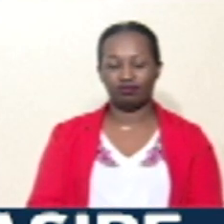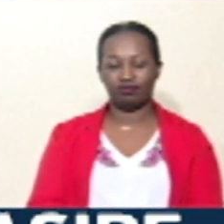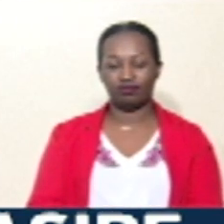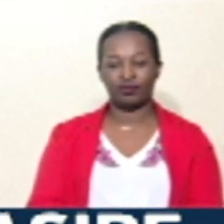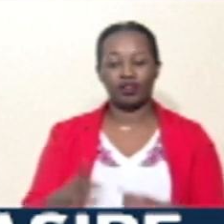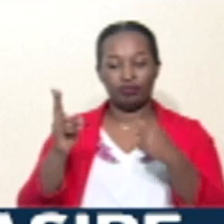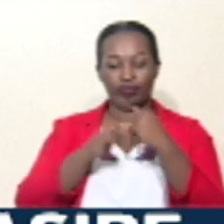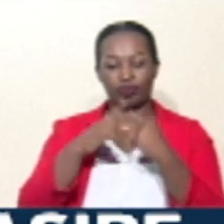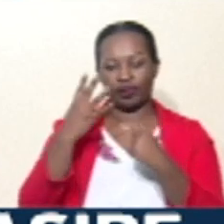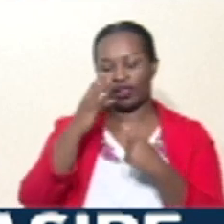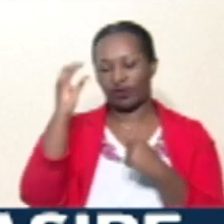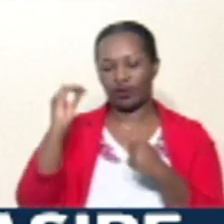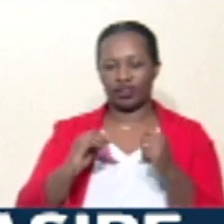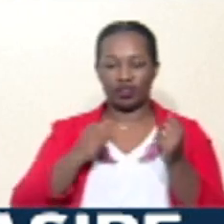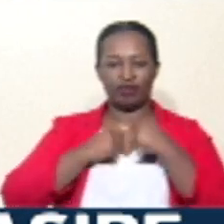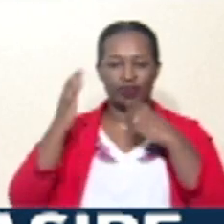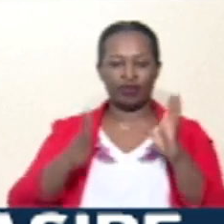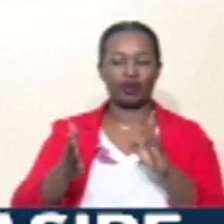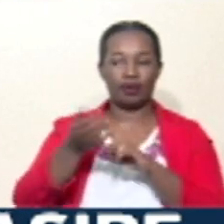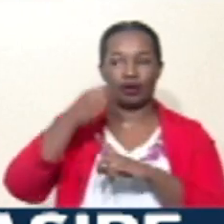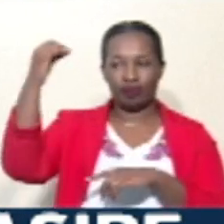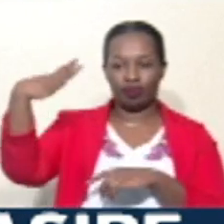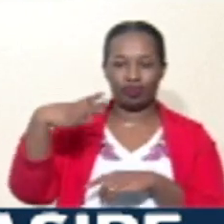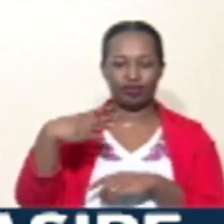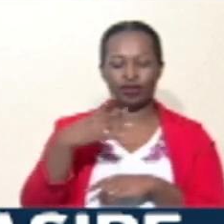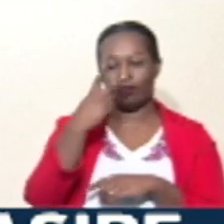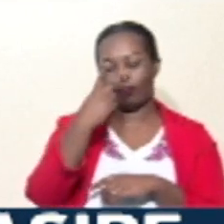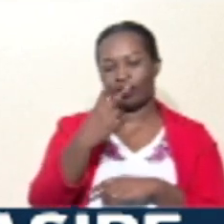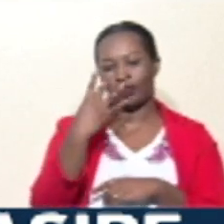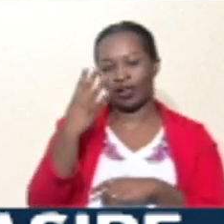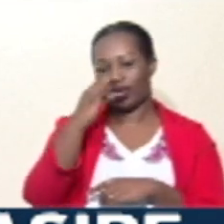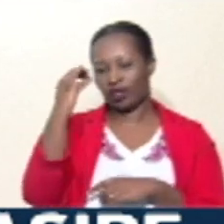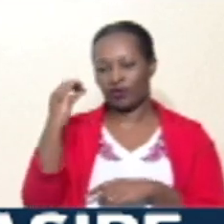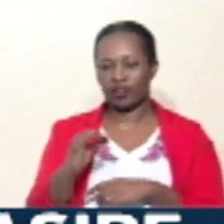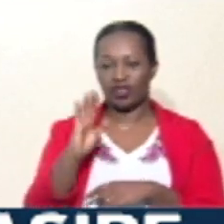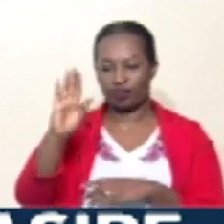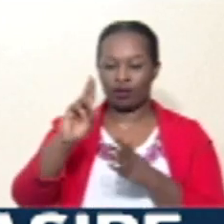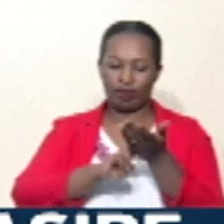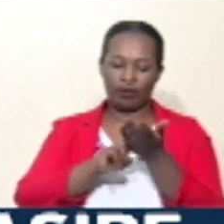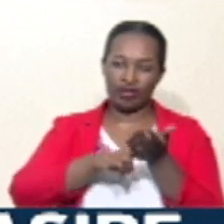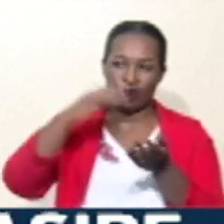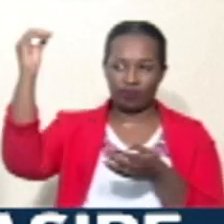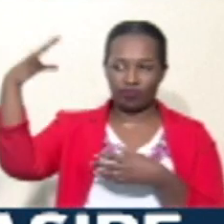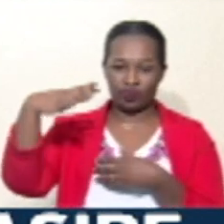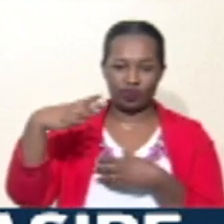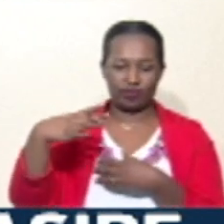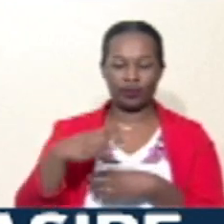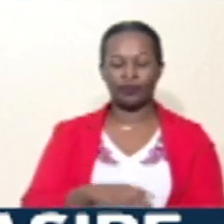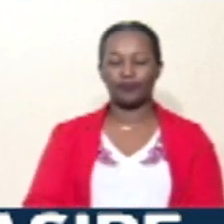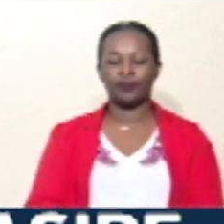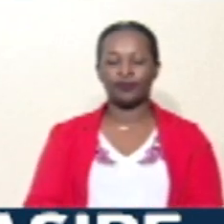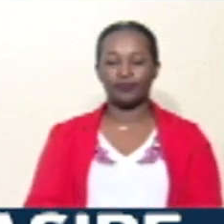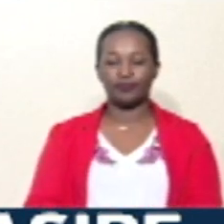Kuri 74% by'abanyarwanda bamaze kugezwaho umuriro w'amashanyarazi, 24% by'abo bafite ukomoka ku mirasire y'izuba. Kwizera